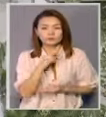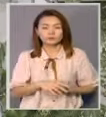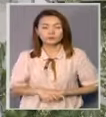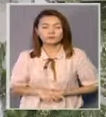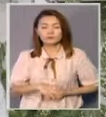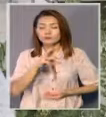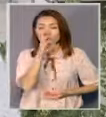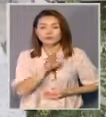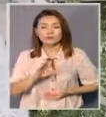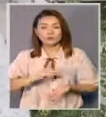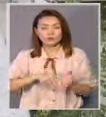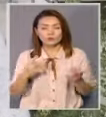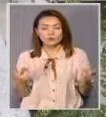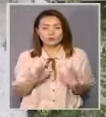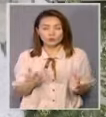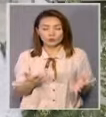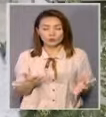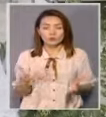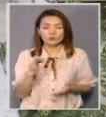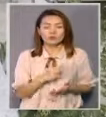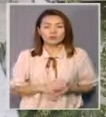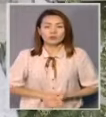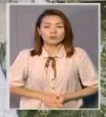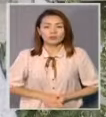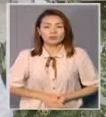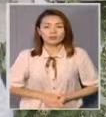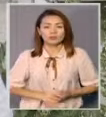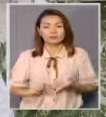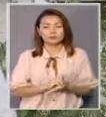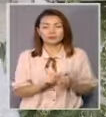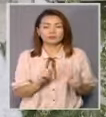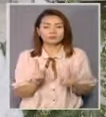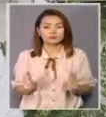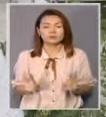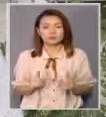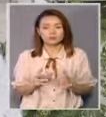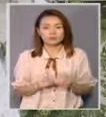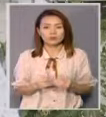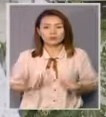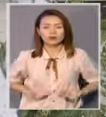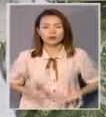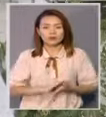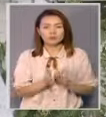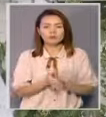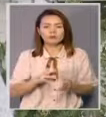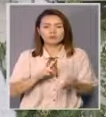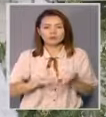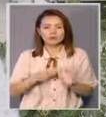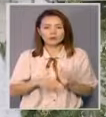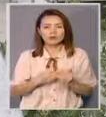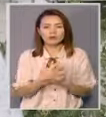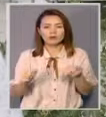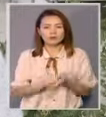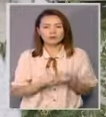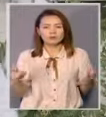анықтама болу керек. Қажет болған жағдайда банағы бөлім деген талап еткенде, қажет болған жағдайда өмірлік қиын жағдайын туындаған растайтын акт немесе құжат болу